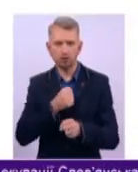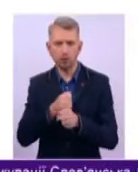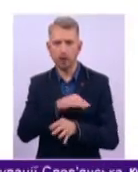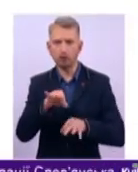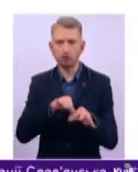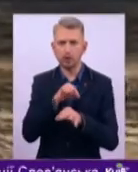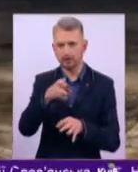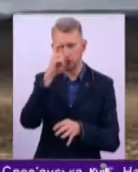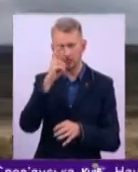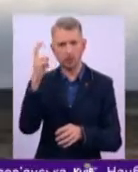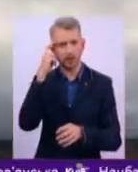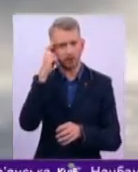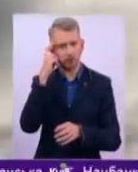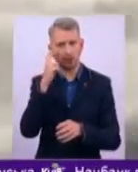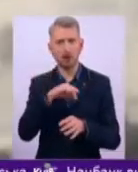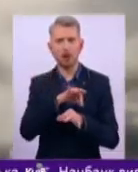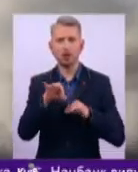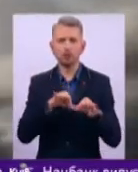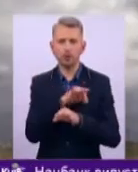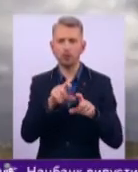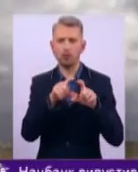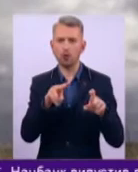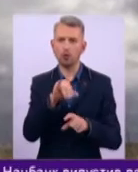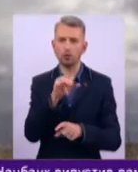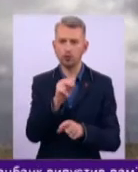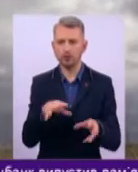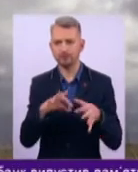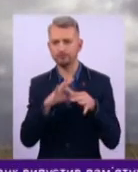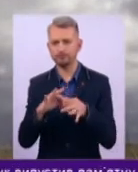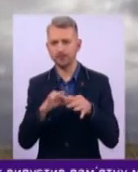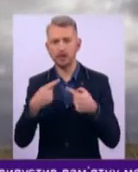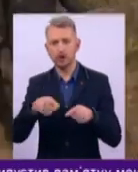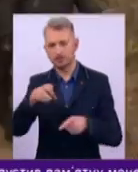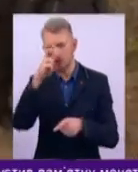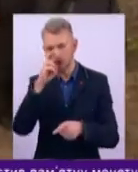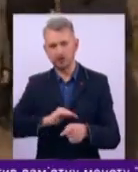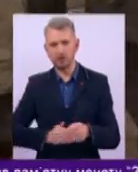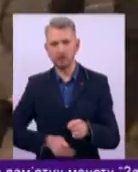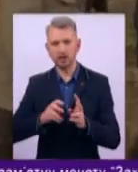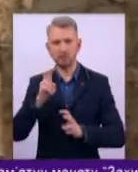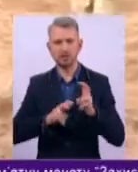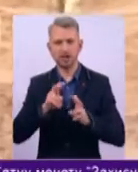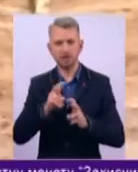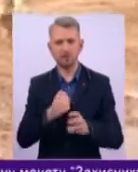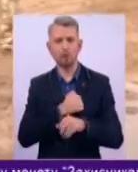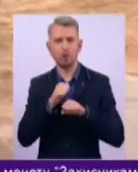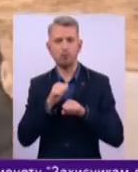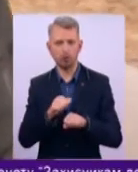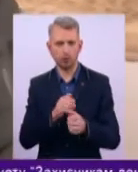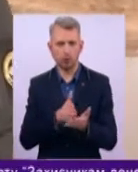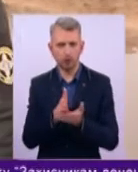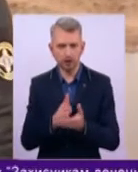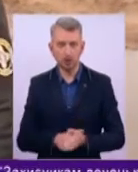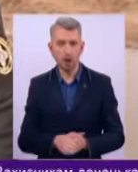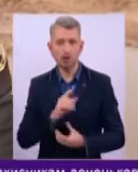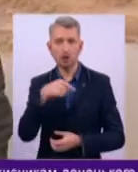конструкторів Державного київського конструкторського бюро «Луч» у співпраці з іншими державними і приватними підприємствами оборонного комплексу. За